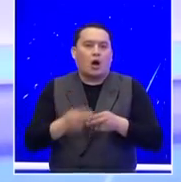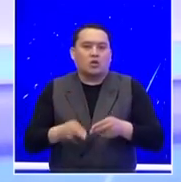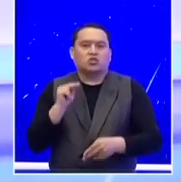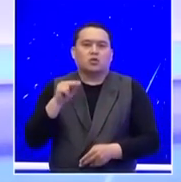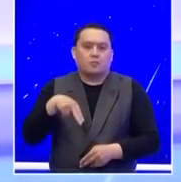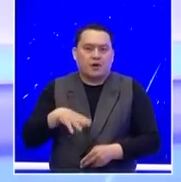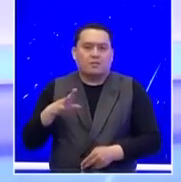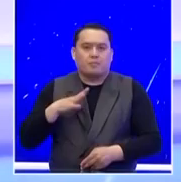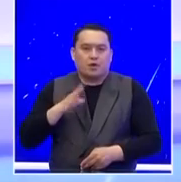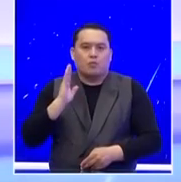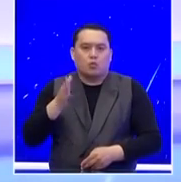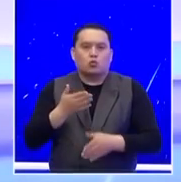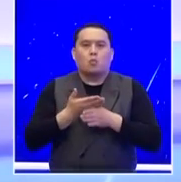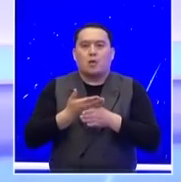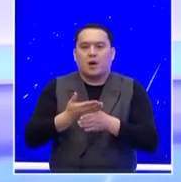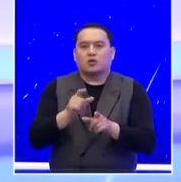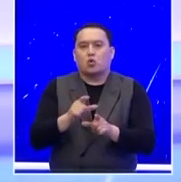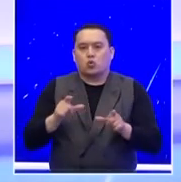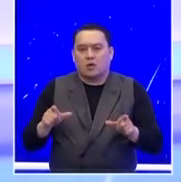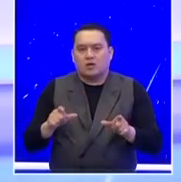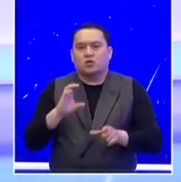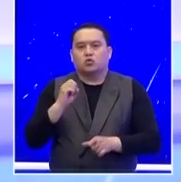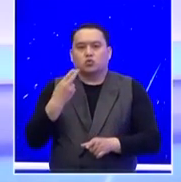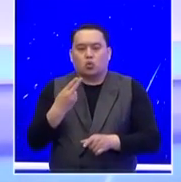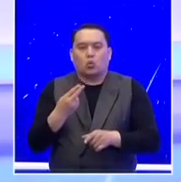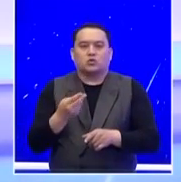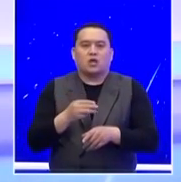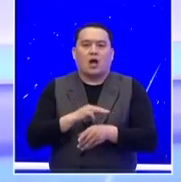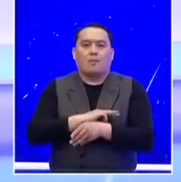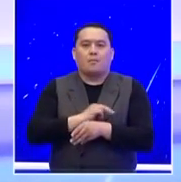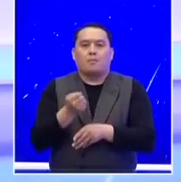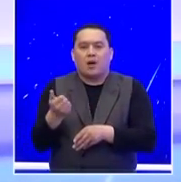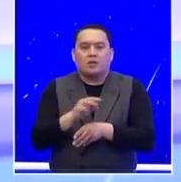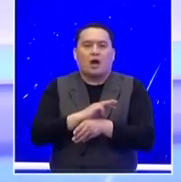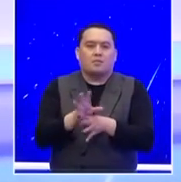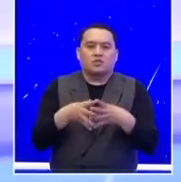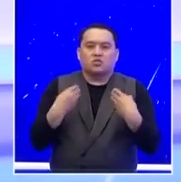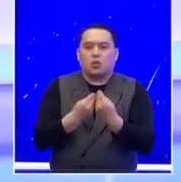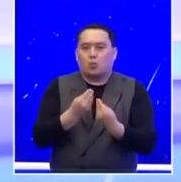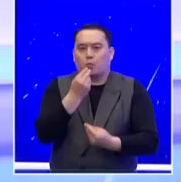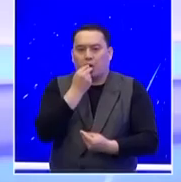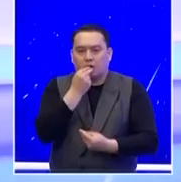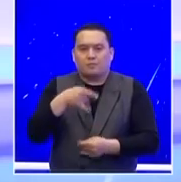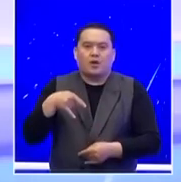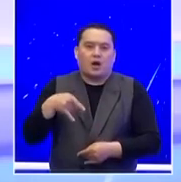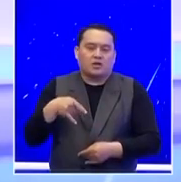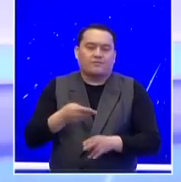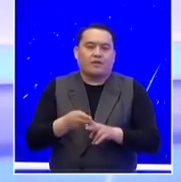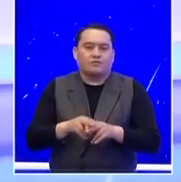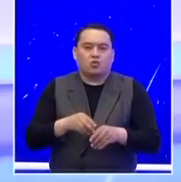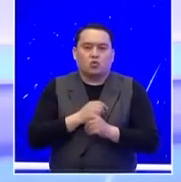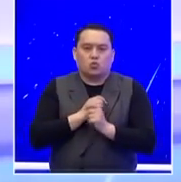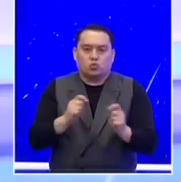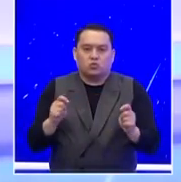окончания режима чрезвычайного положения они будут помогать людям из категории социально уязвимых продуктовыми пакетами и товарами первой